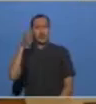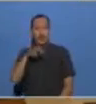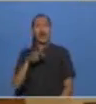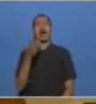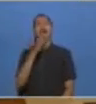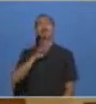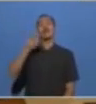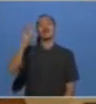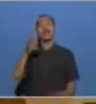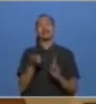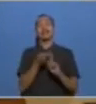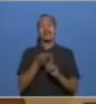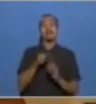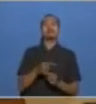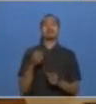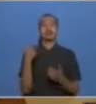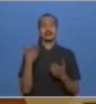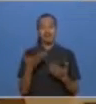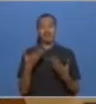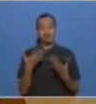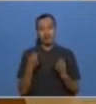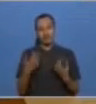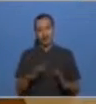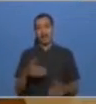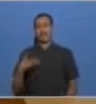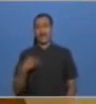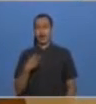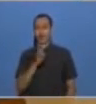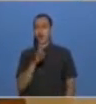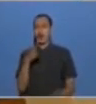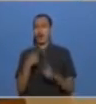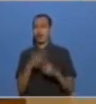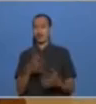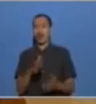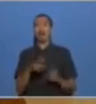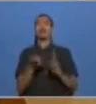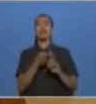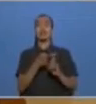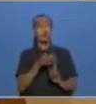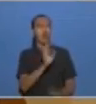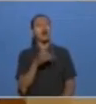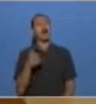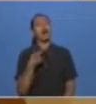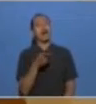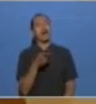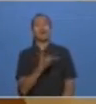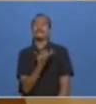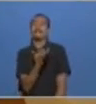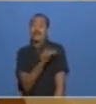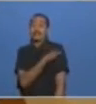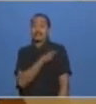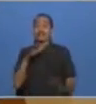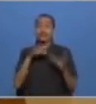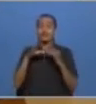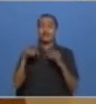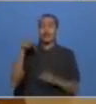untuk saya sendiri udah 2 kali udah selesai, udah lulus nih ya. Cuman ada beberapa teman yang belum. Nah, ini kalau ngomongin soal vaksin, ini memang benar-benar jadi